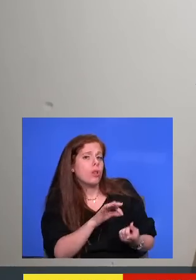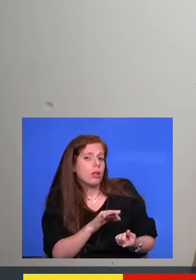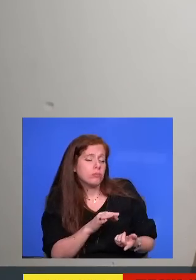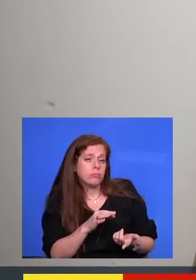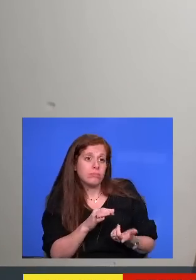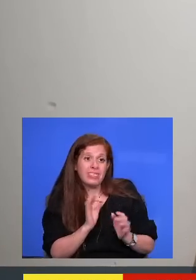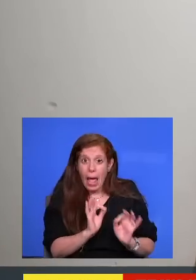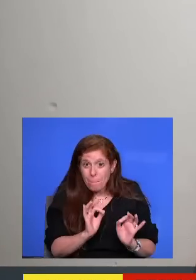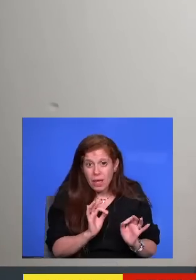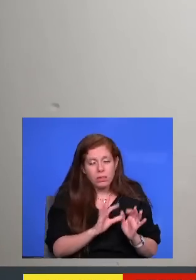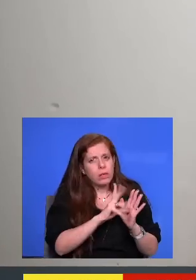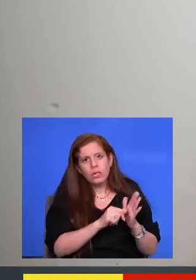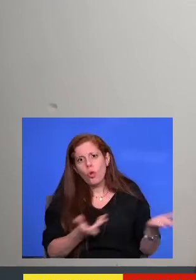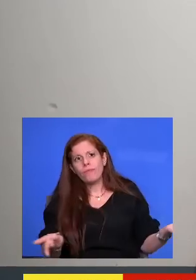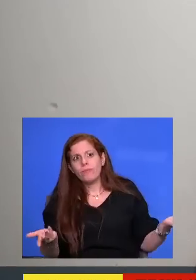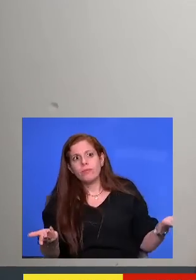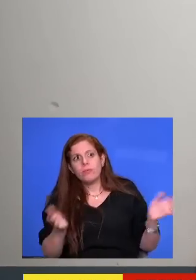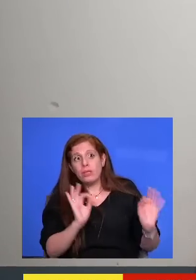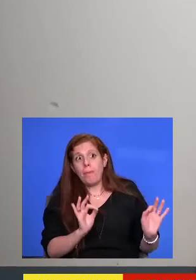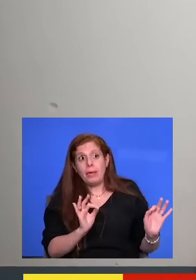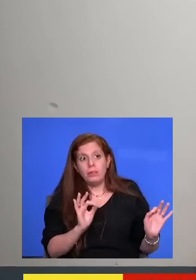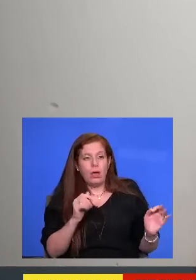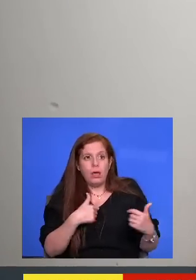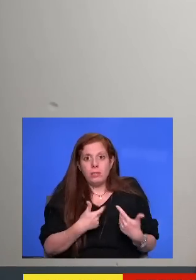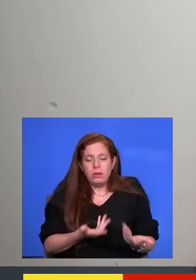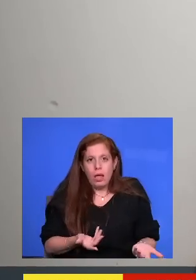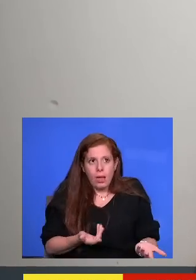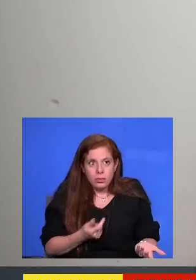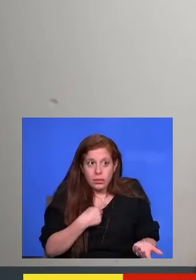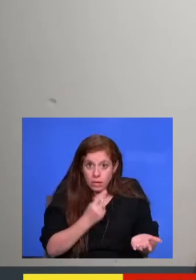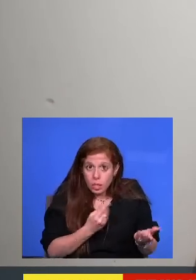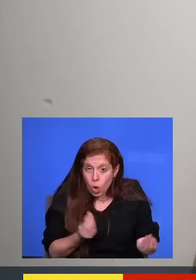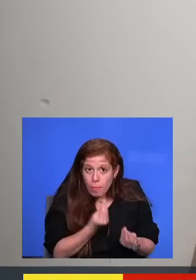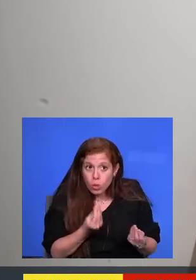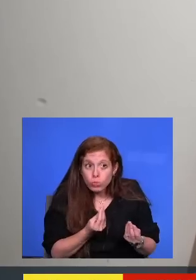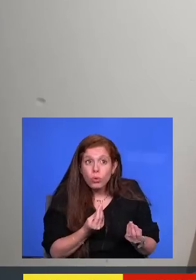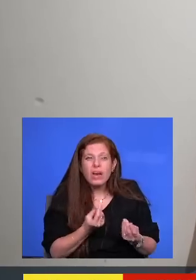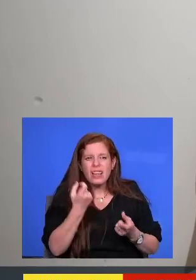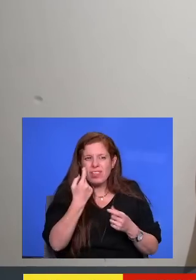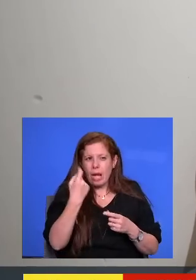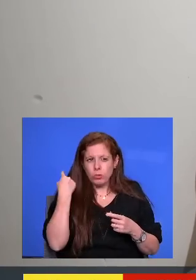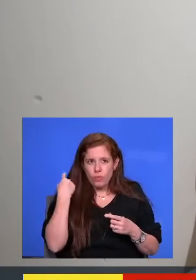רק לגנוב. את האמת, אני לא... זה... ואני אגיד עוד משהו, לפני כמה שבועות הייתי